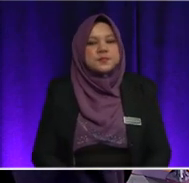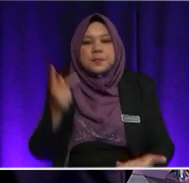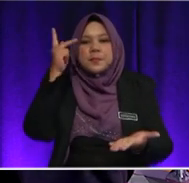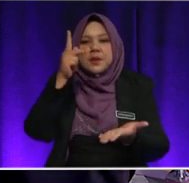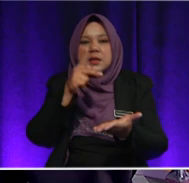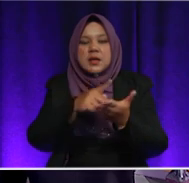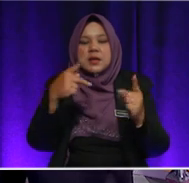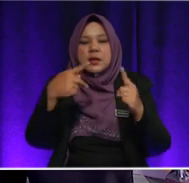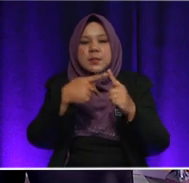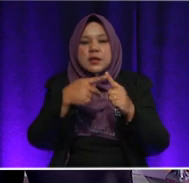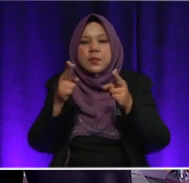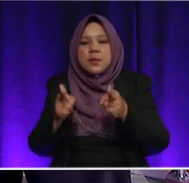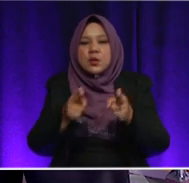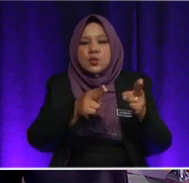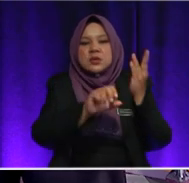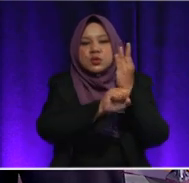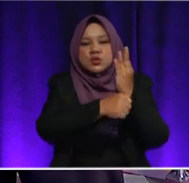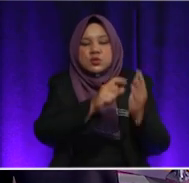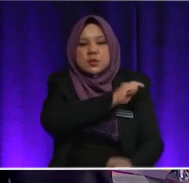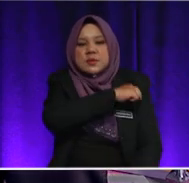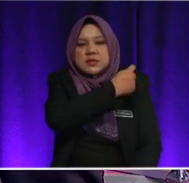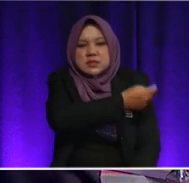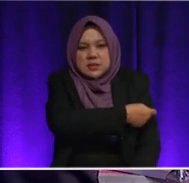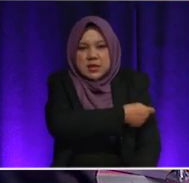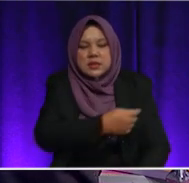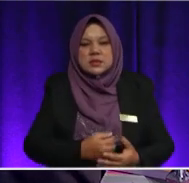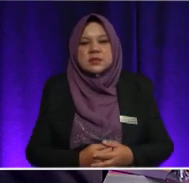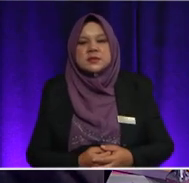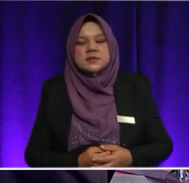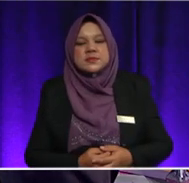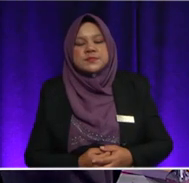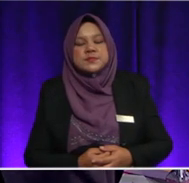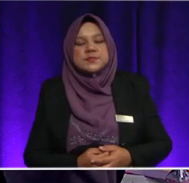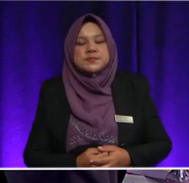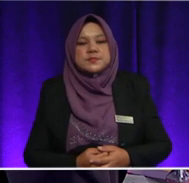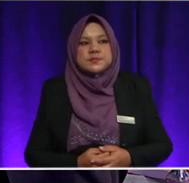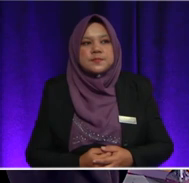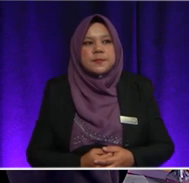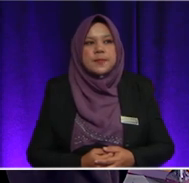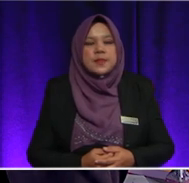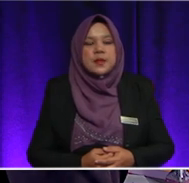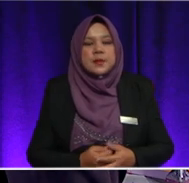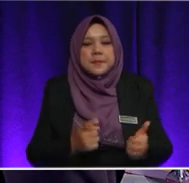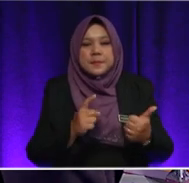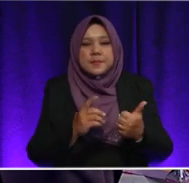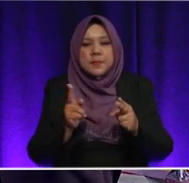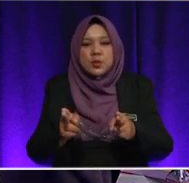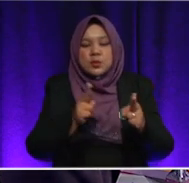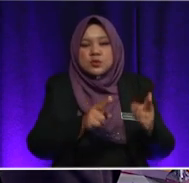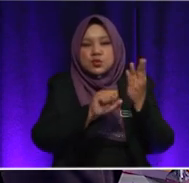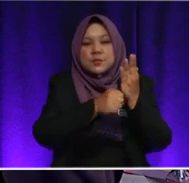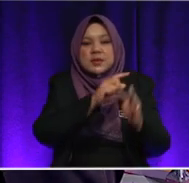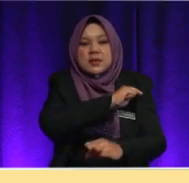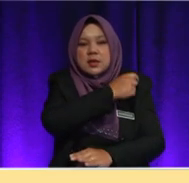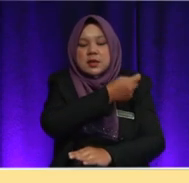tenaga Kenapa kita perlu uruskan sumber tenaga dengan baik aki pengurusan sumber